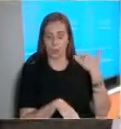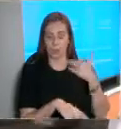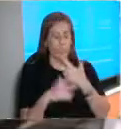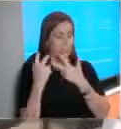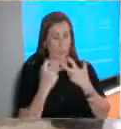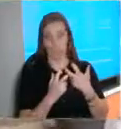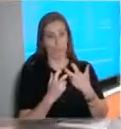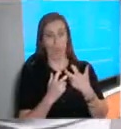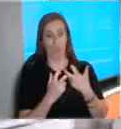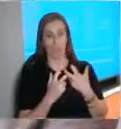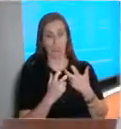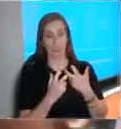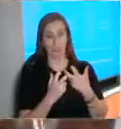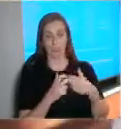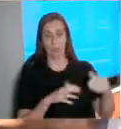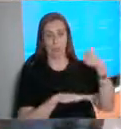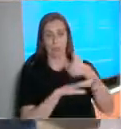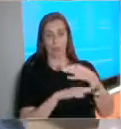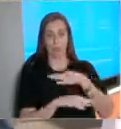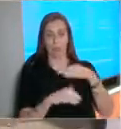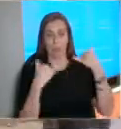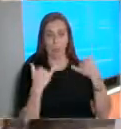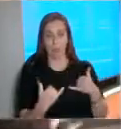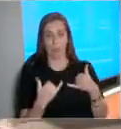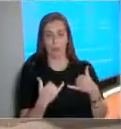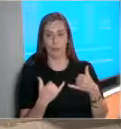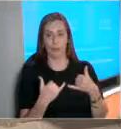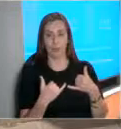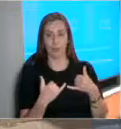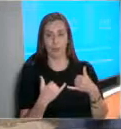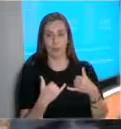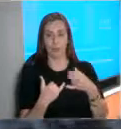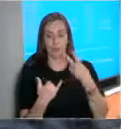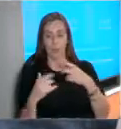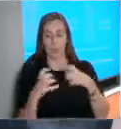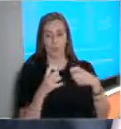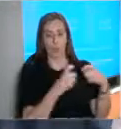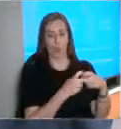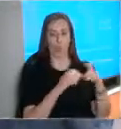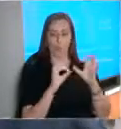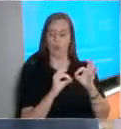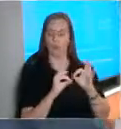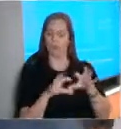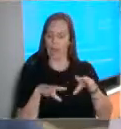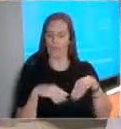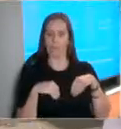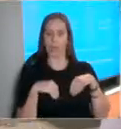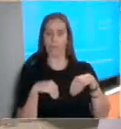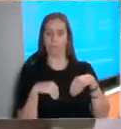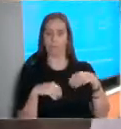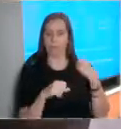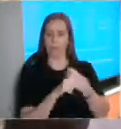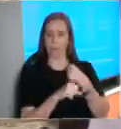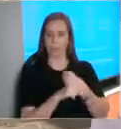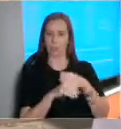מצפה מן המנהיגים שלנו היום בשתי המפלגות הגדולות באמת להירתם